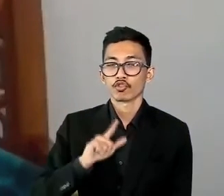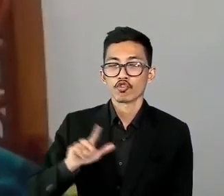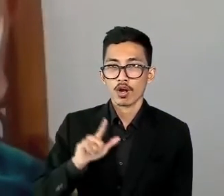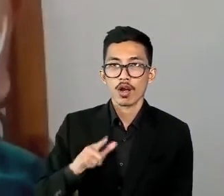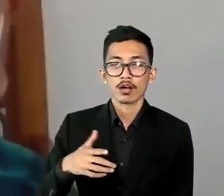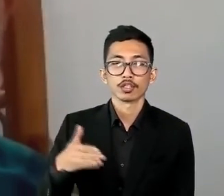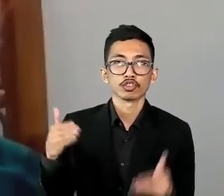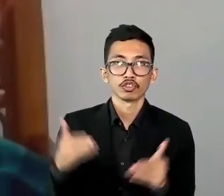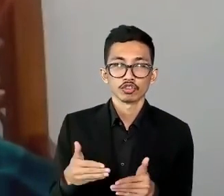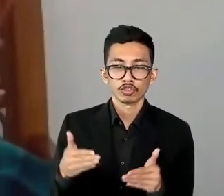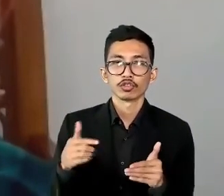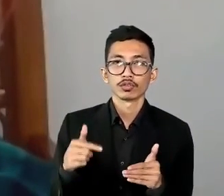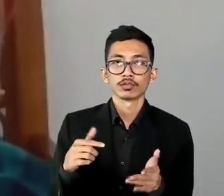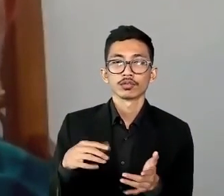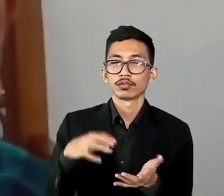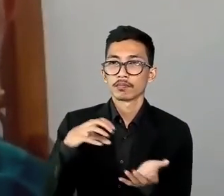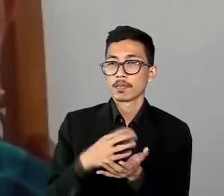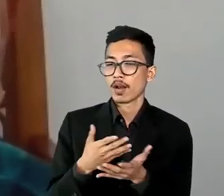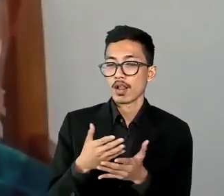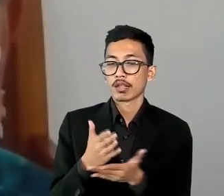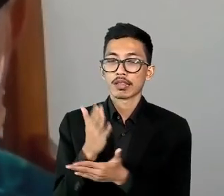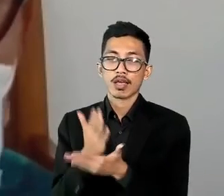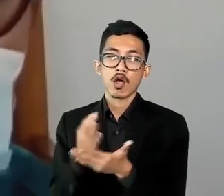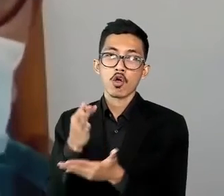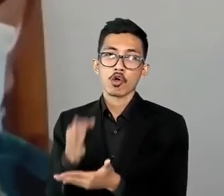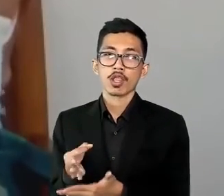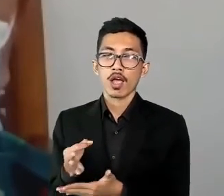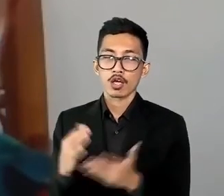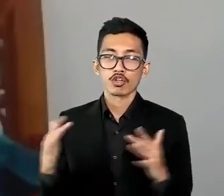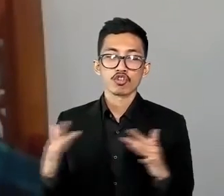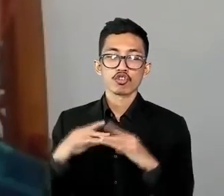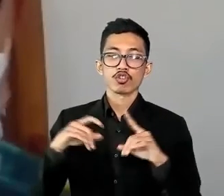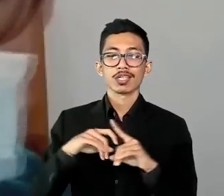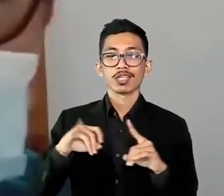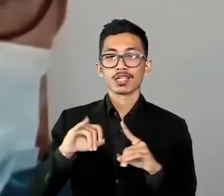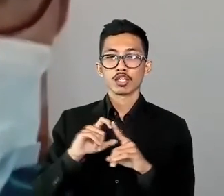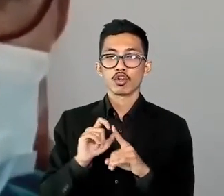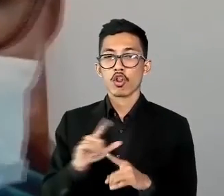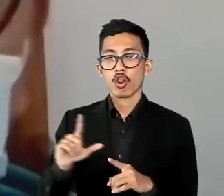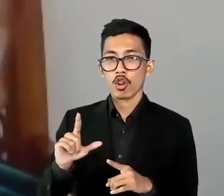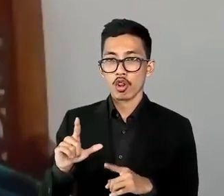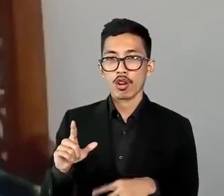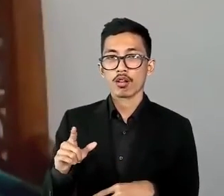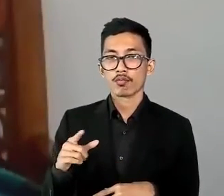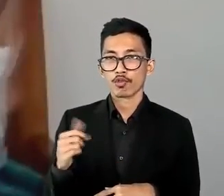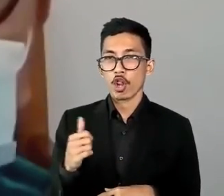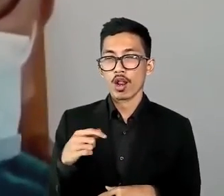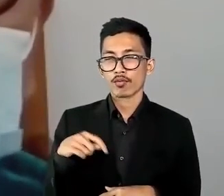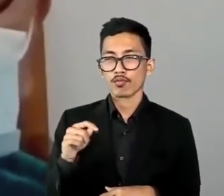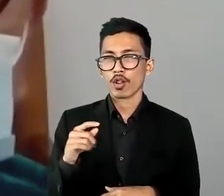menjadi kelurahan, yang ada di tengah-tengah kota Kabupaten Gunung Kidul. Dan kebetulan kami kelurahan